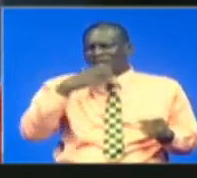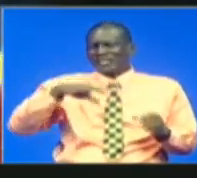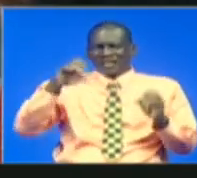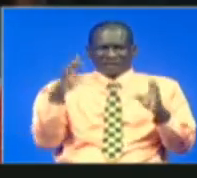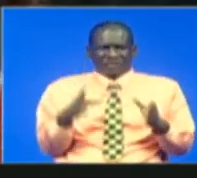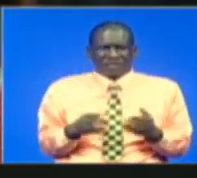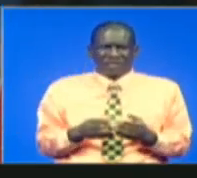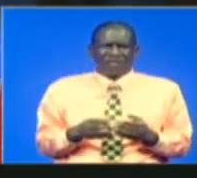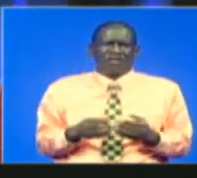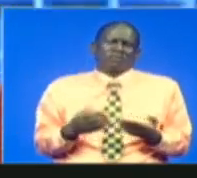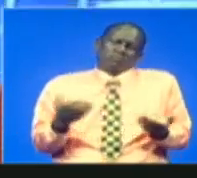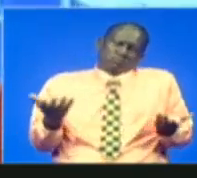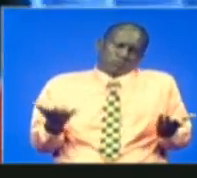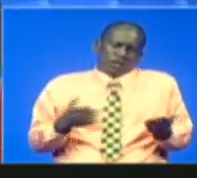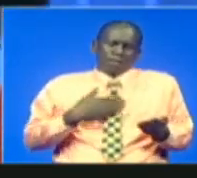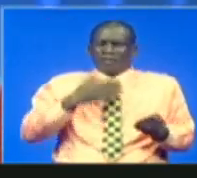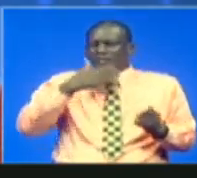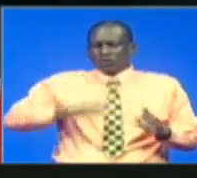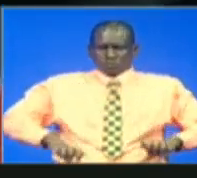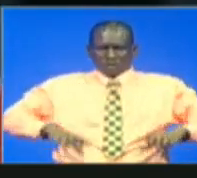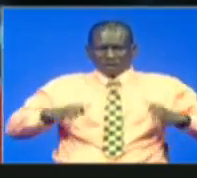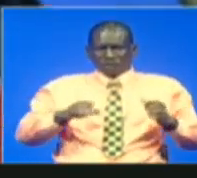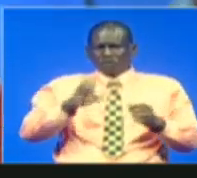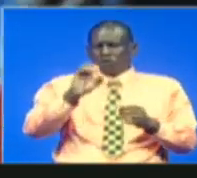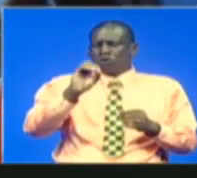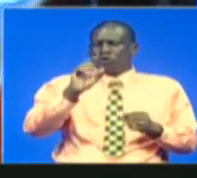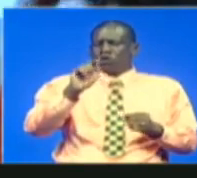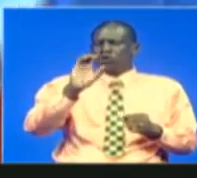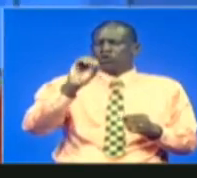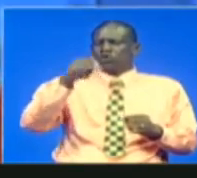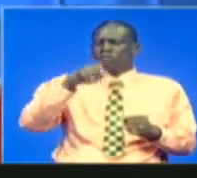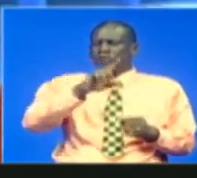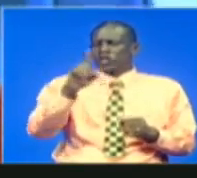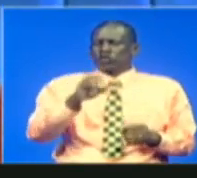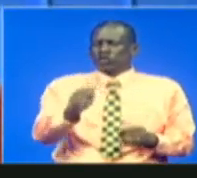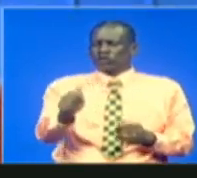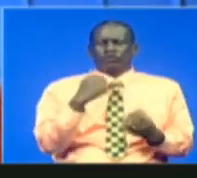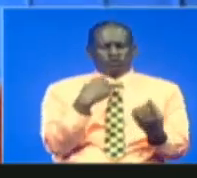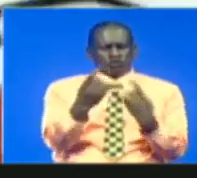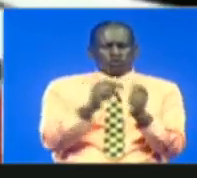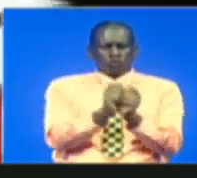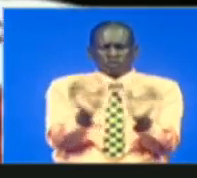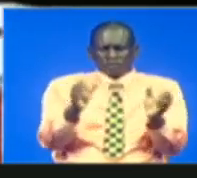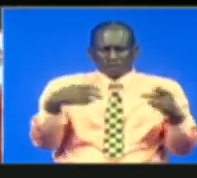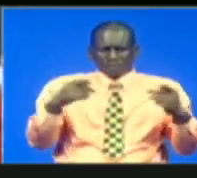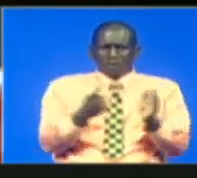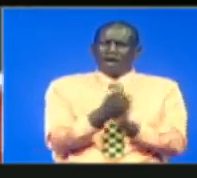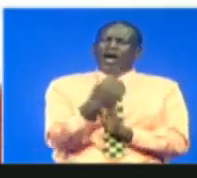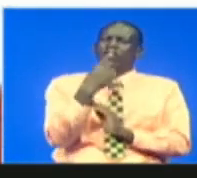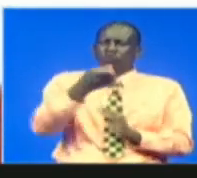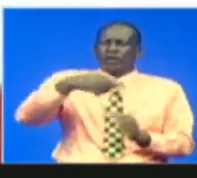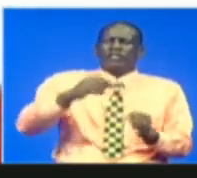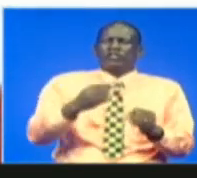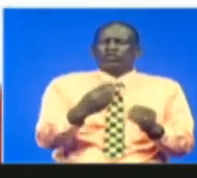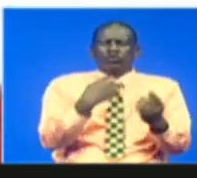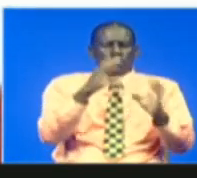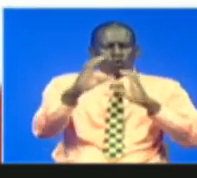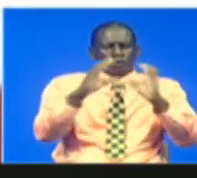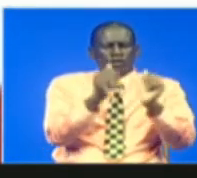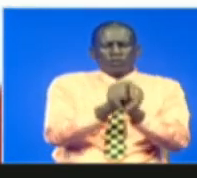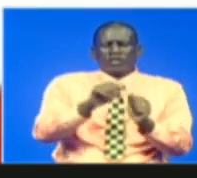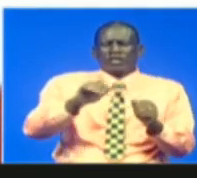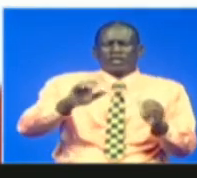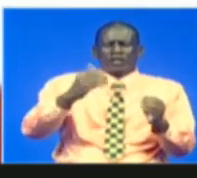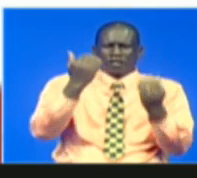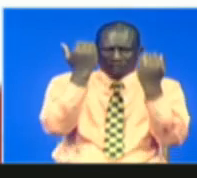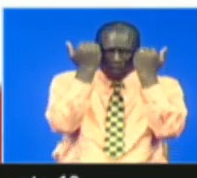amedinda kuzungumzia tukio hilo huku akishauri NTV iwasiliane na wakili wake. Wakazi wa eneo